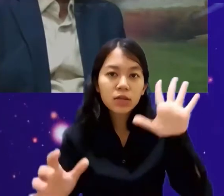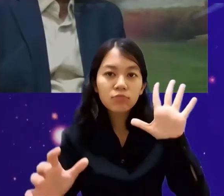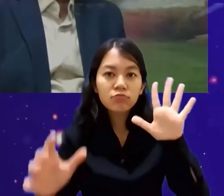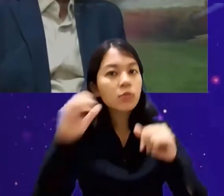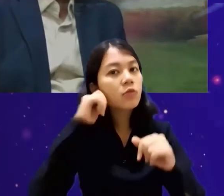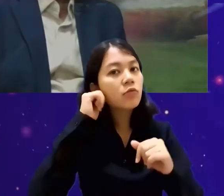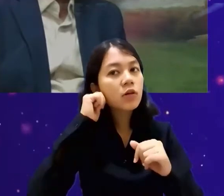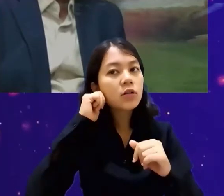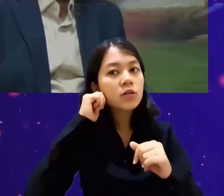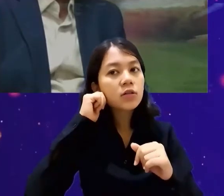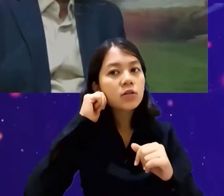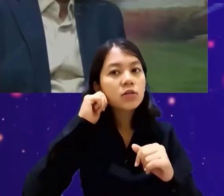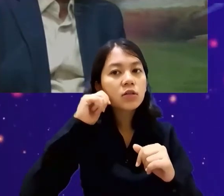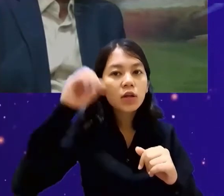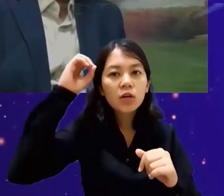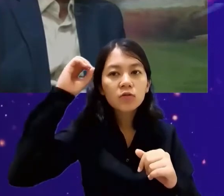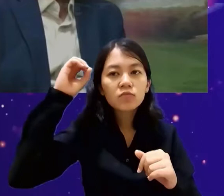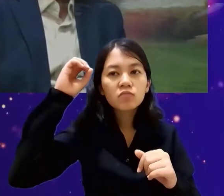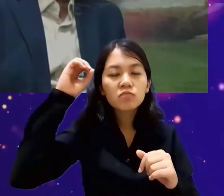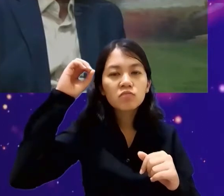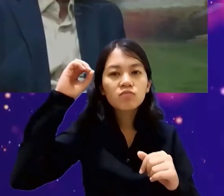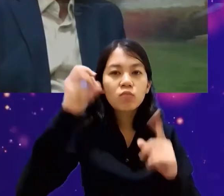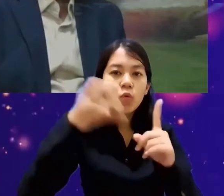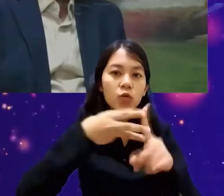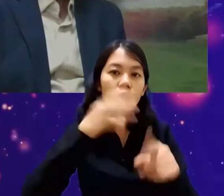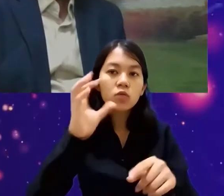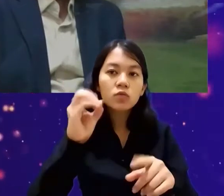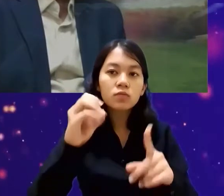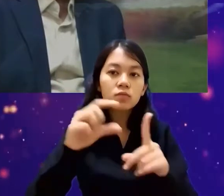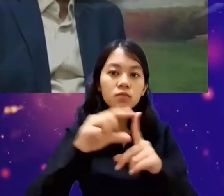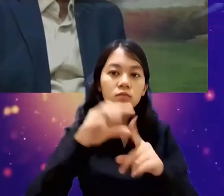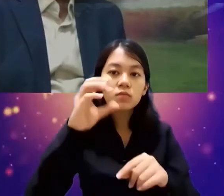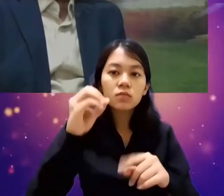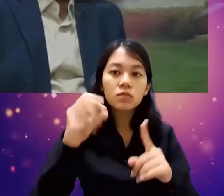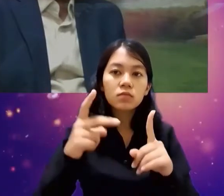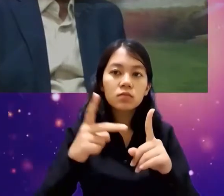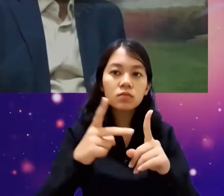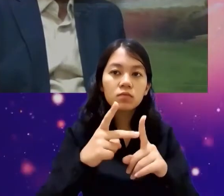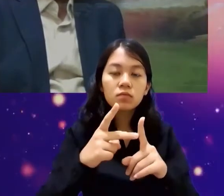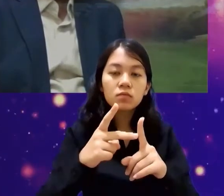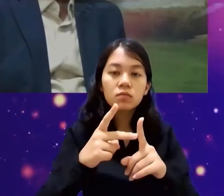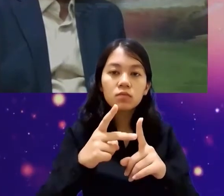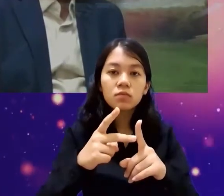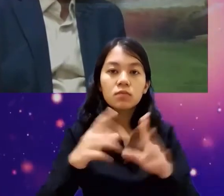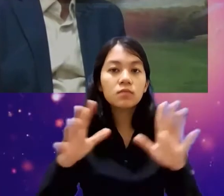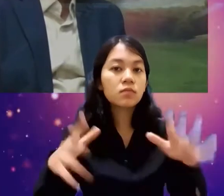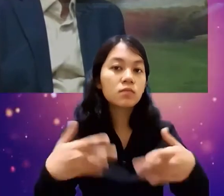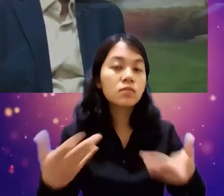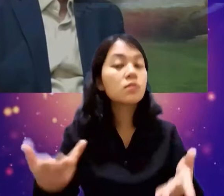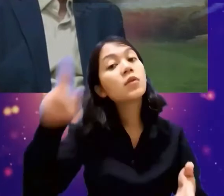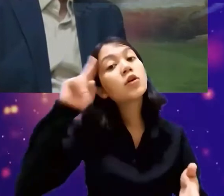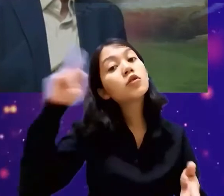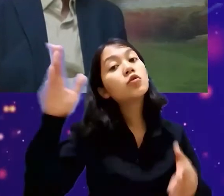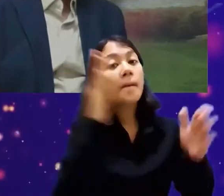membawa minyak. Apakah Tuhan merencanakan siapa yang akan diselamatkan? Dan apakah yang kita lakukan